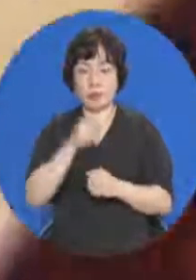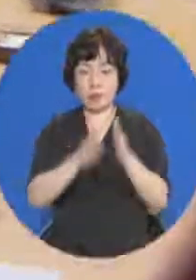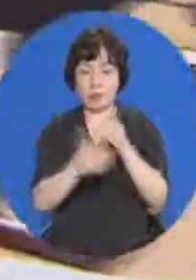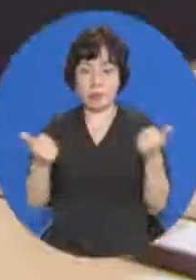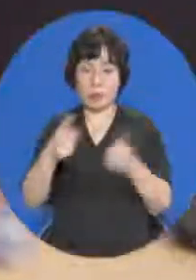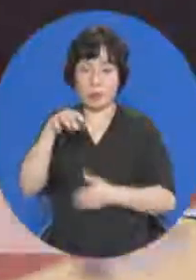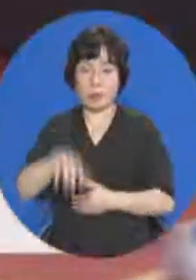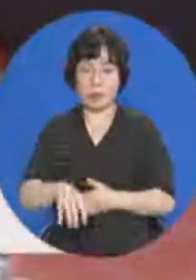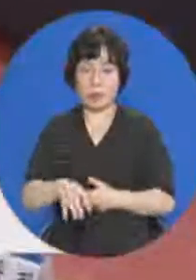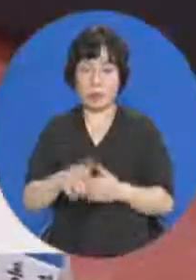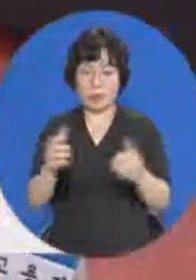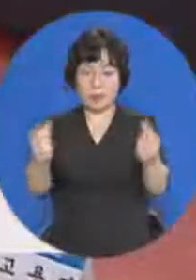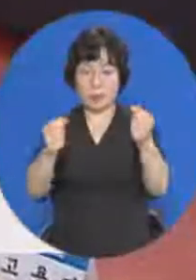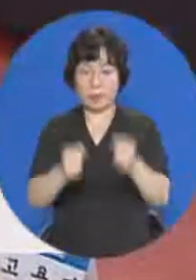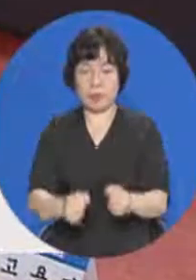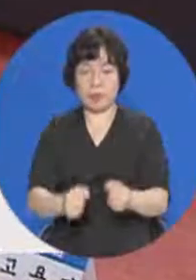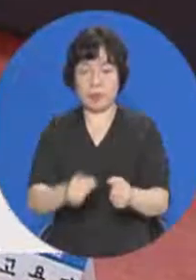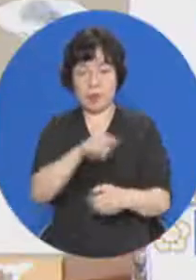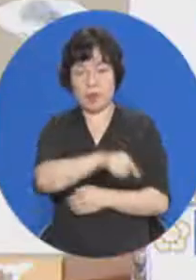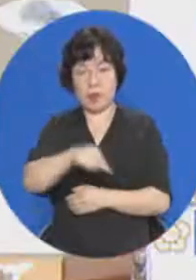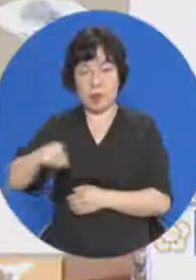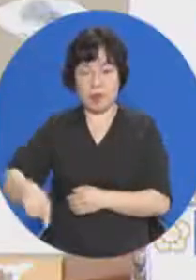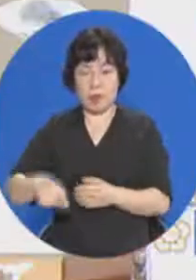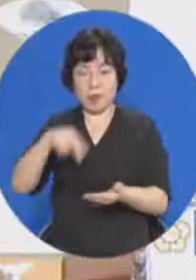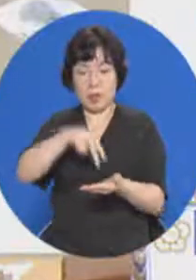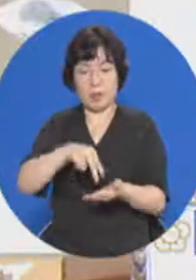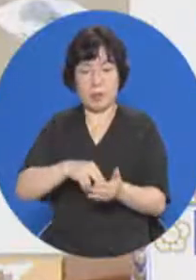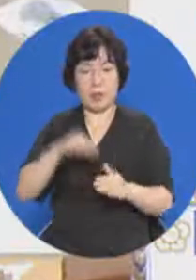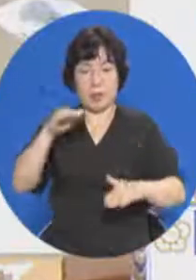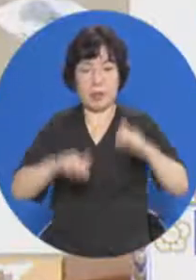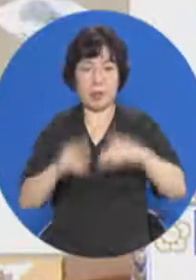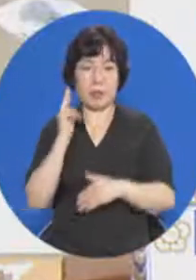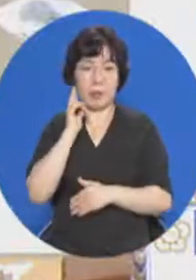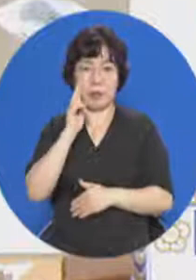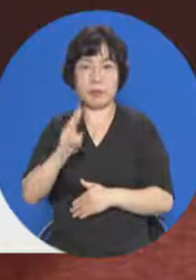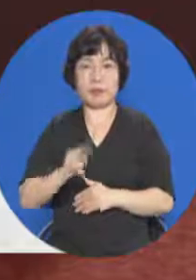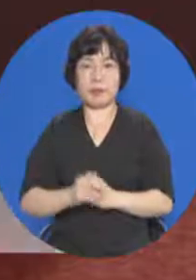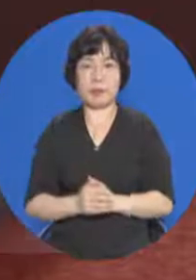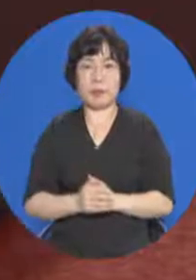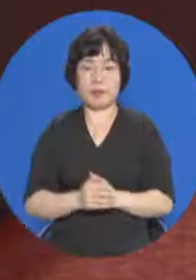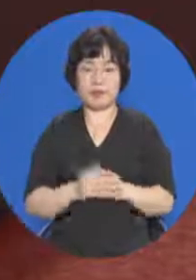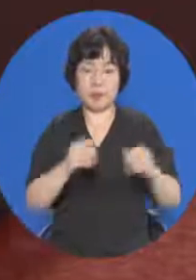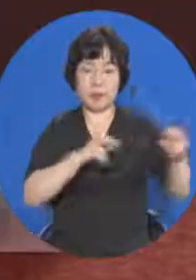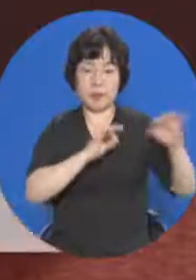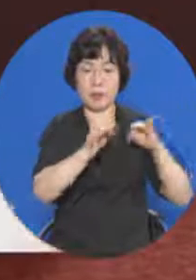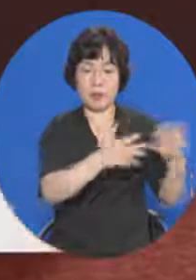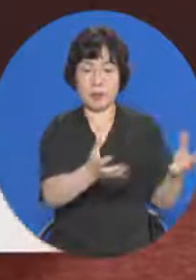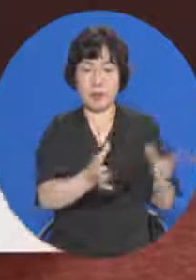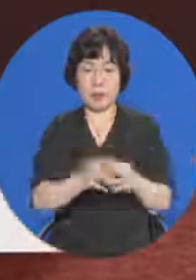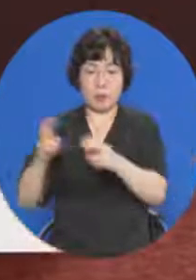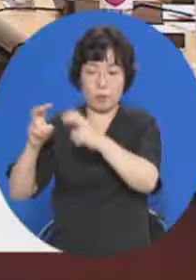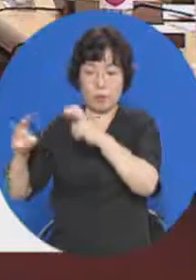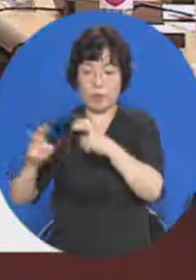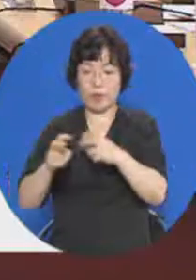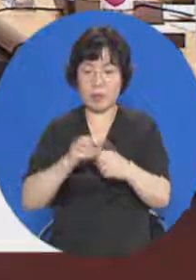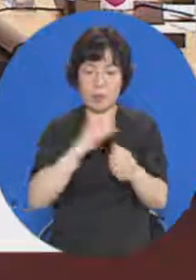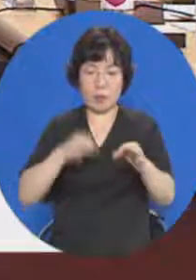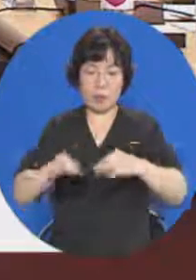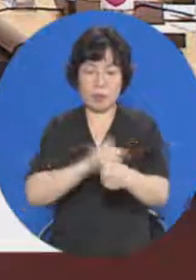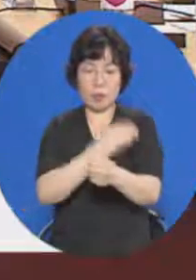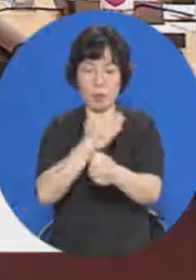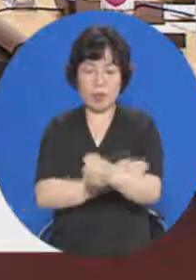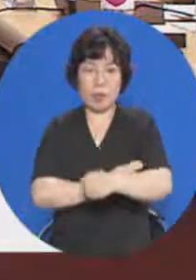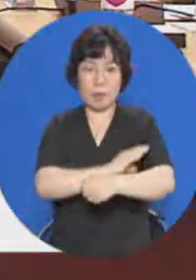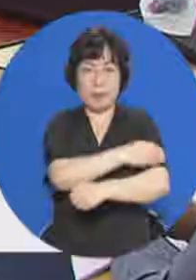여수시의회가 마련한 간담회에서도 양측의 확연한 시각차가 드러났습니다. 상인회 측은 주식회사가 시장 관리권을